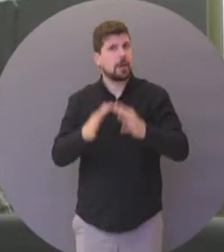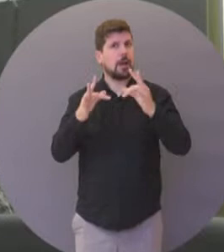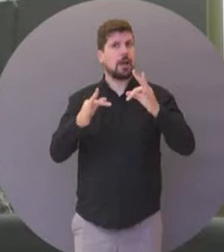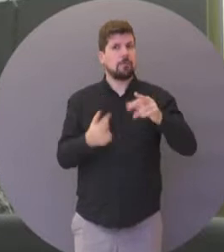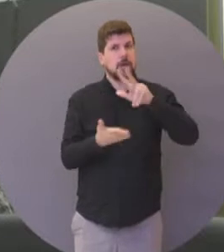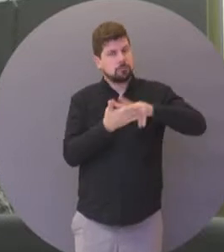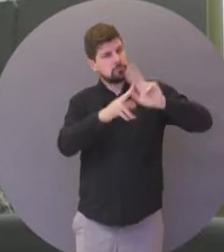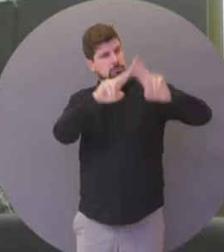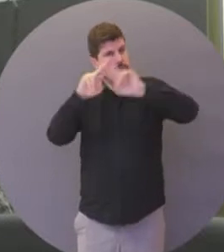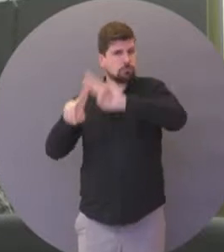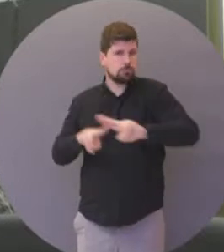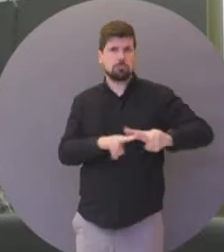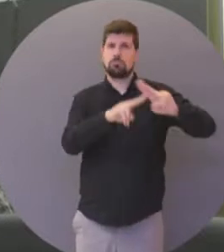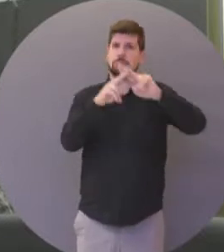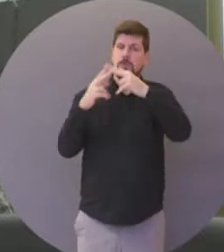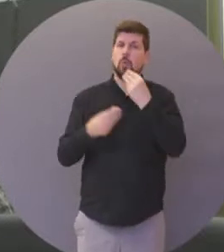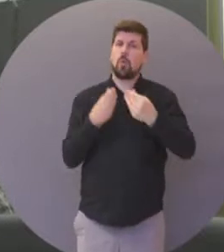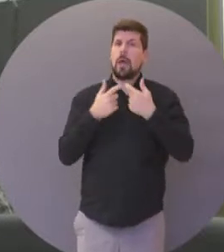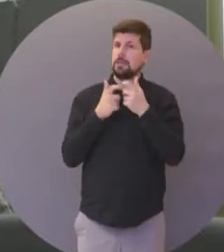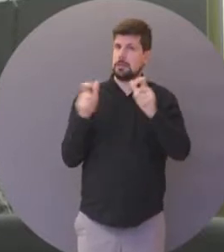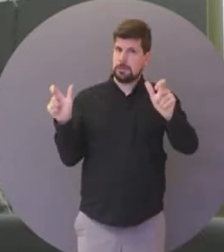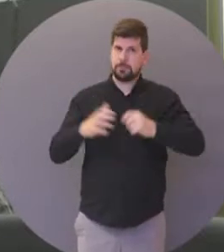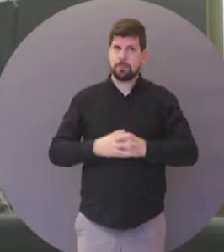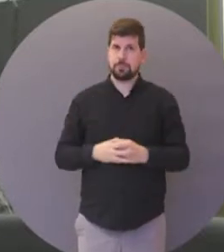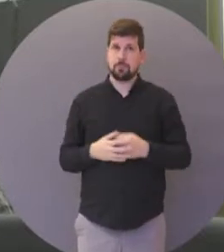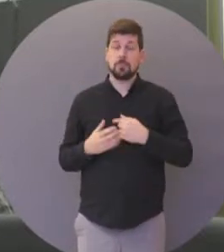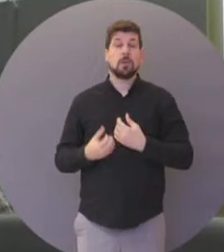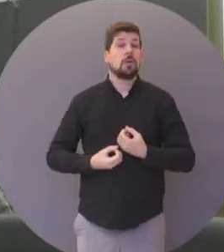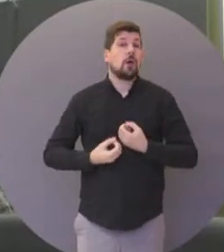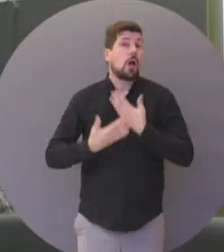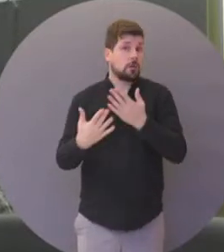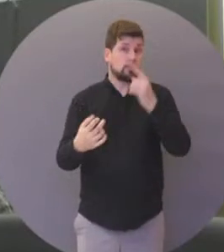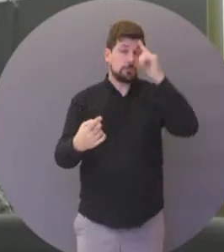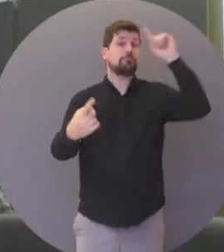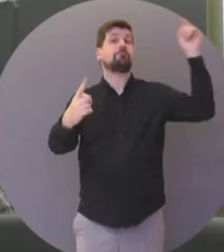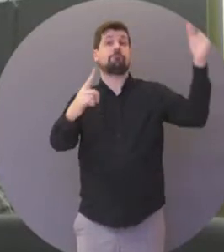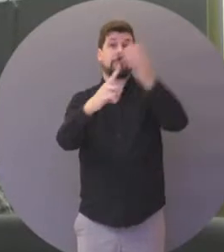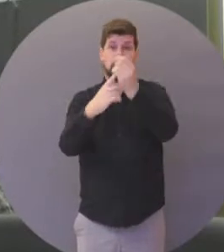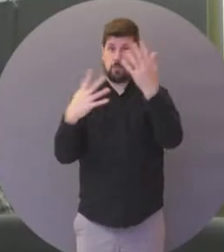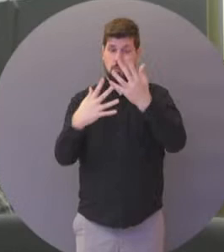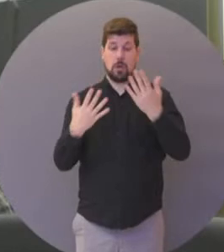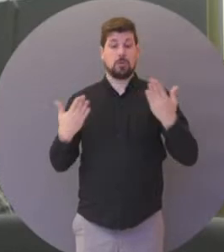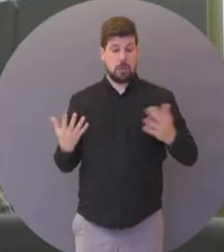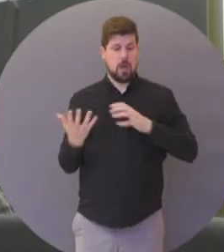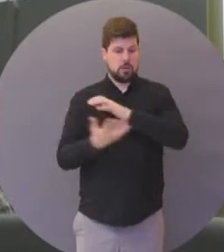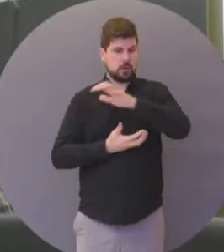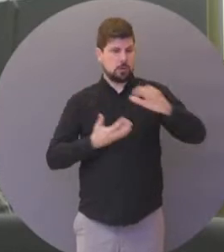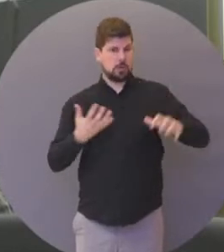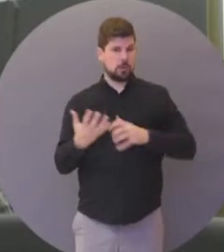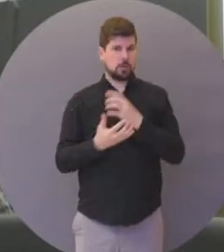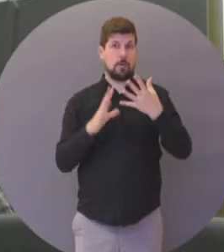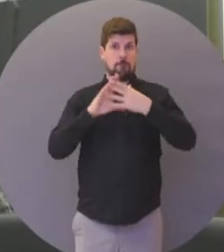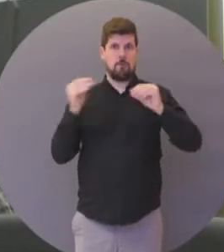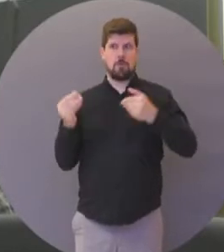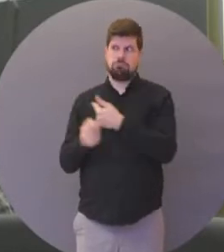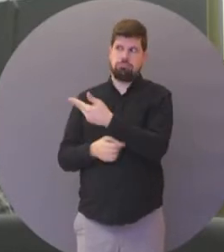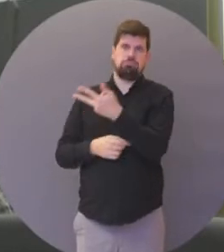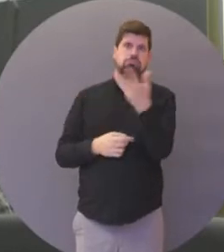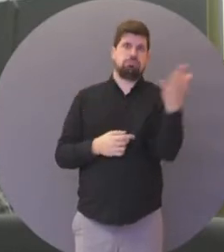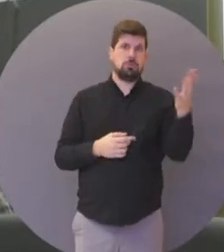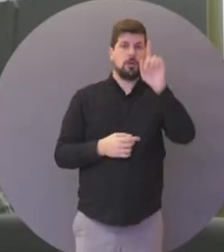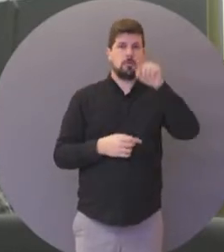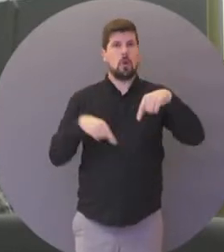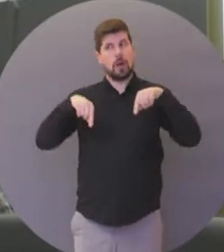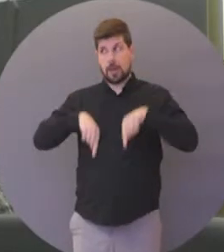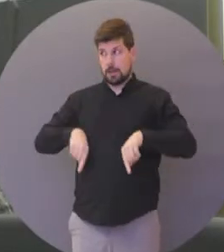rénovation de l'habitat l'esprit de mon intervention est ailleurs face à une crise aux multiples visages c'est le travail entre l'État